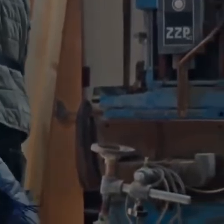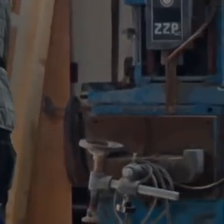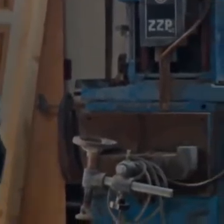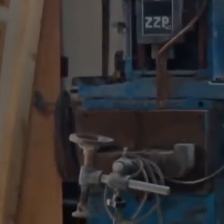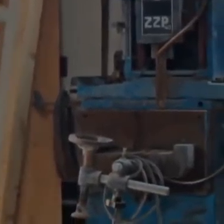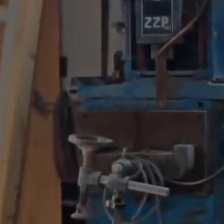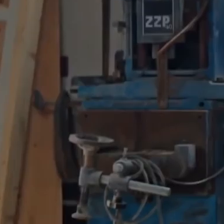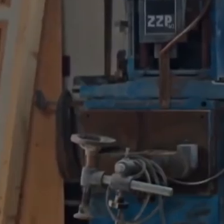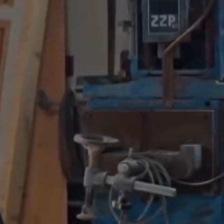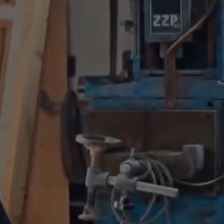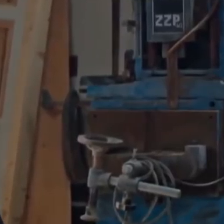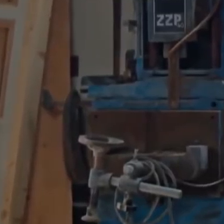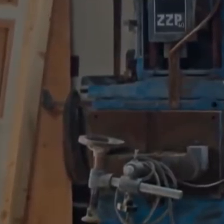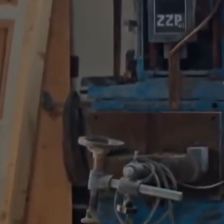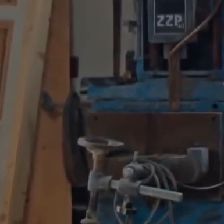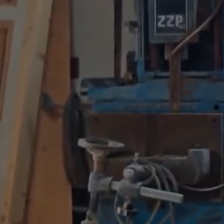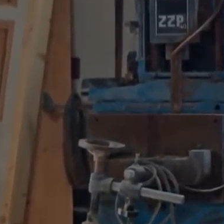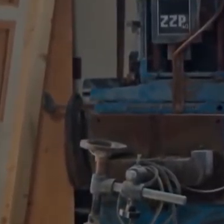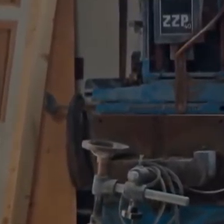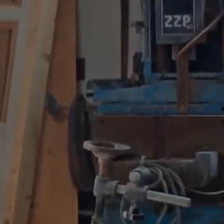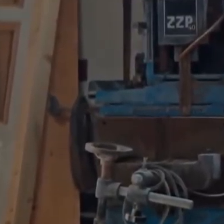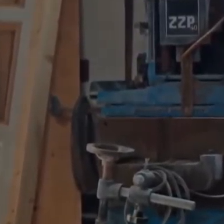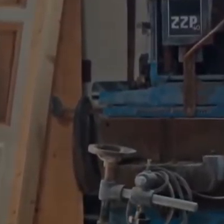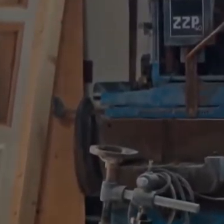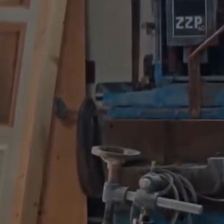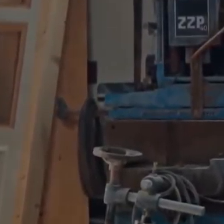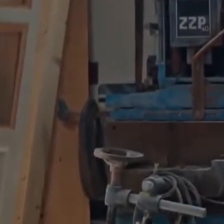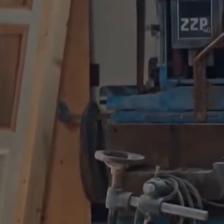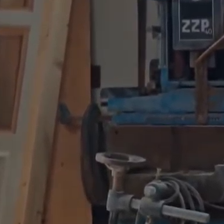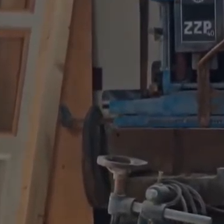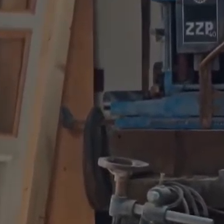kabanıyla atkısını aldı. Durup dükkana göz gezdirdi. Gidiyor.